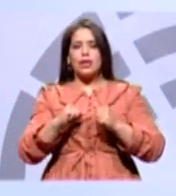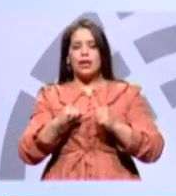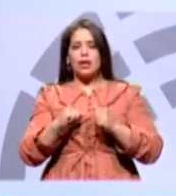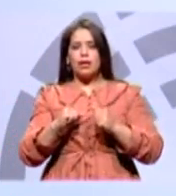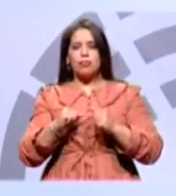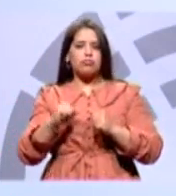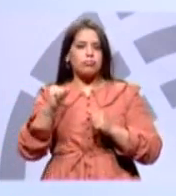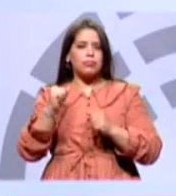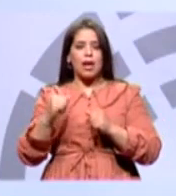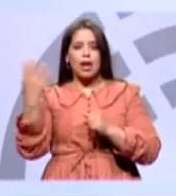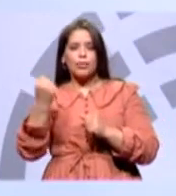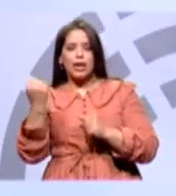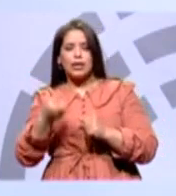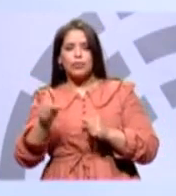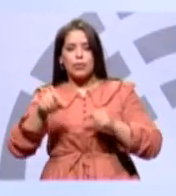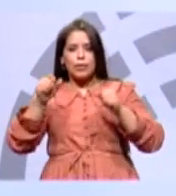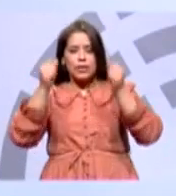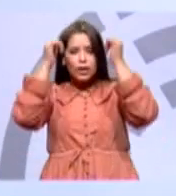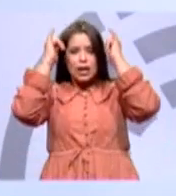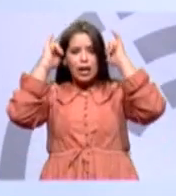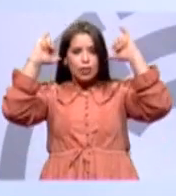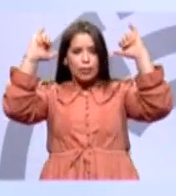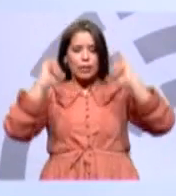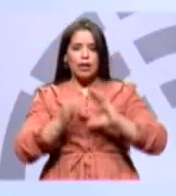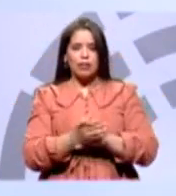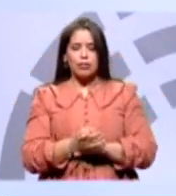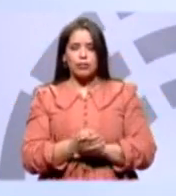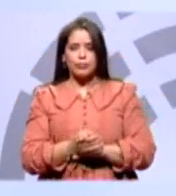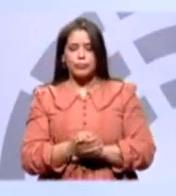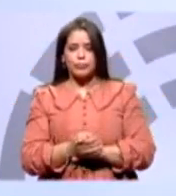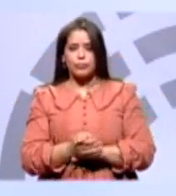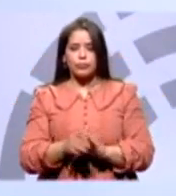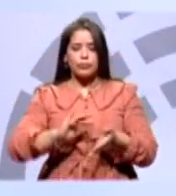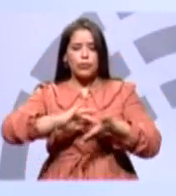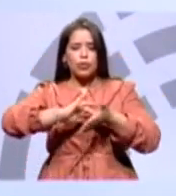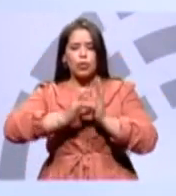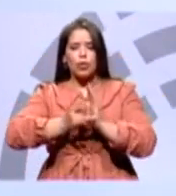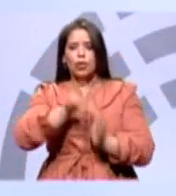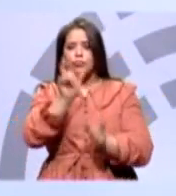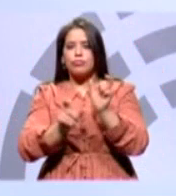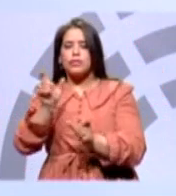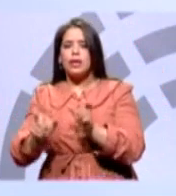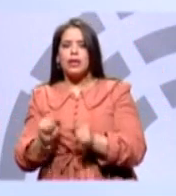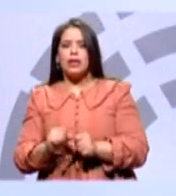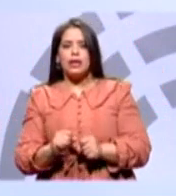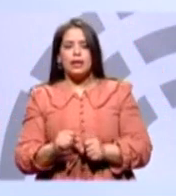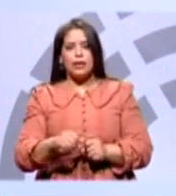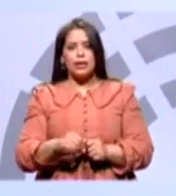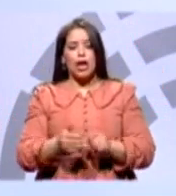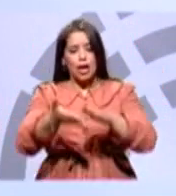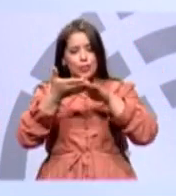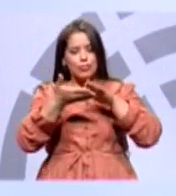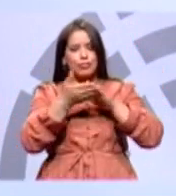اسعار العلف اهالينا في بو سالم اطلب دعمكم الكبير ومساندتكم يوم